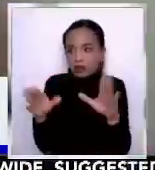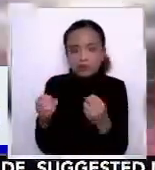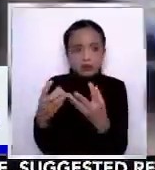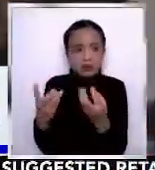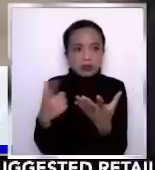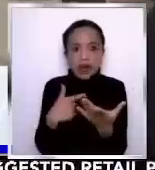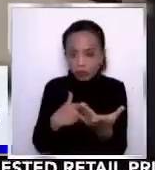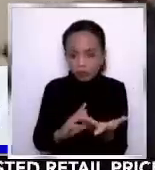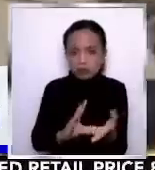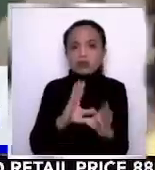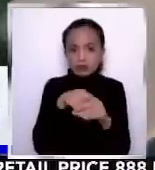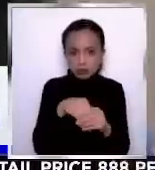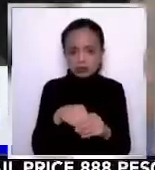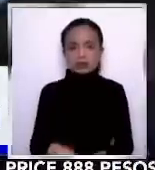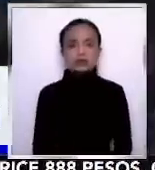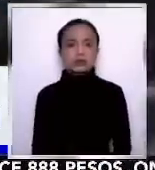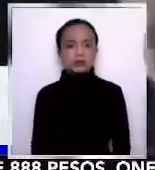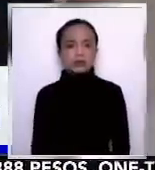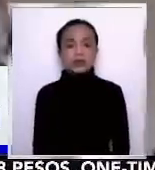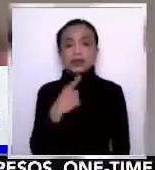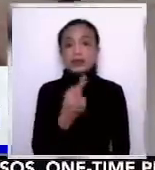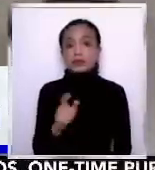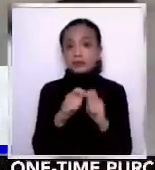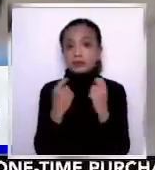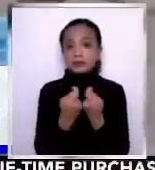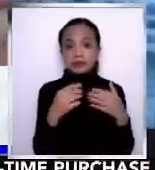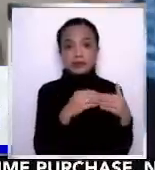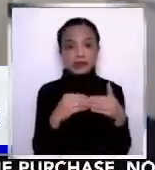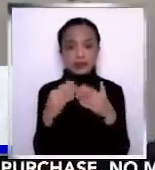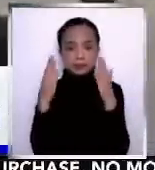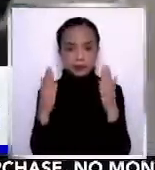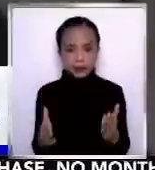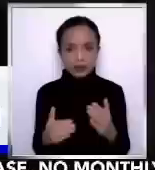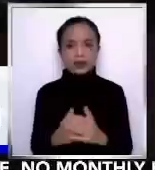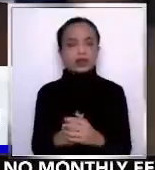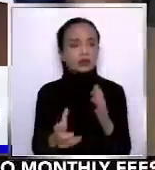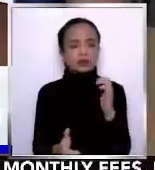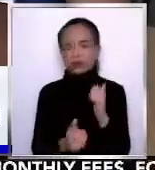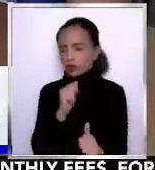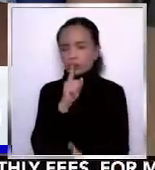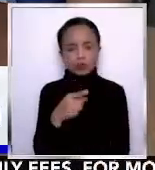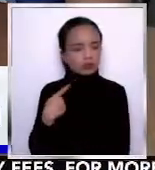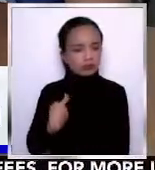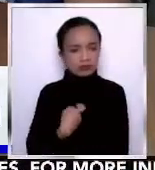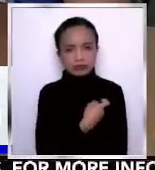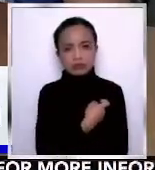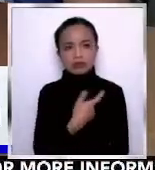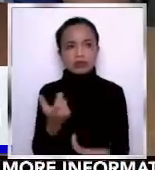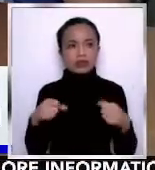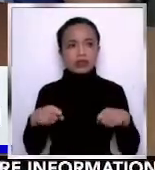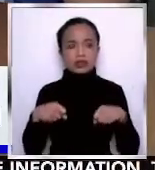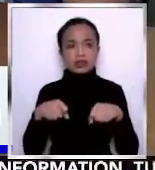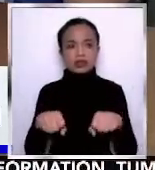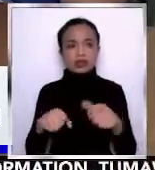ako. Sabi ng team leader na nag-operate sa lugar na pinakanapuruhan din sa paumuyog, mga kariton at mga e-trike